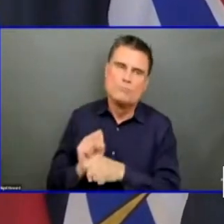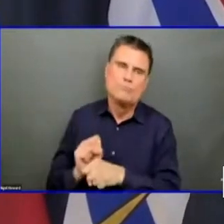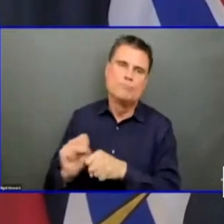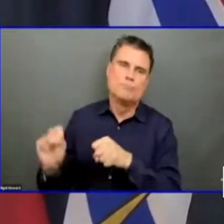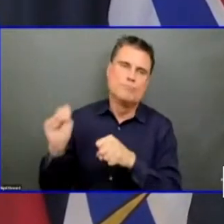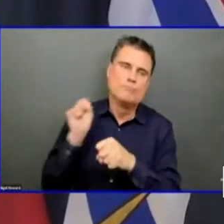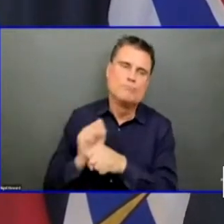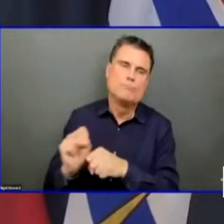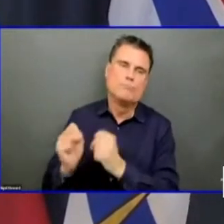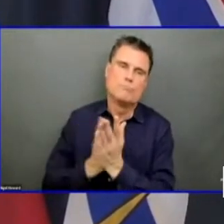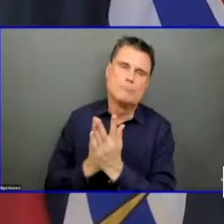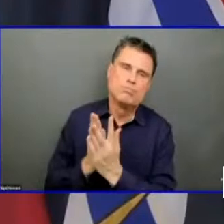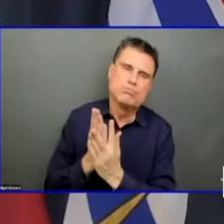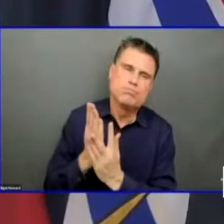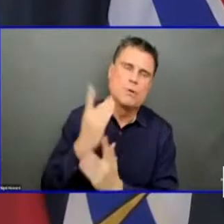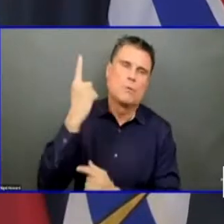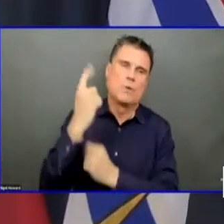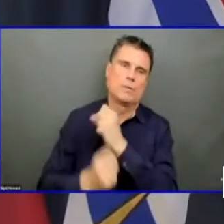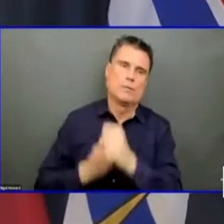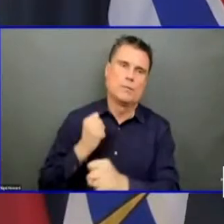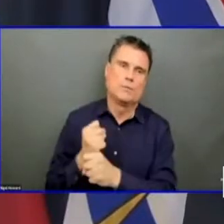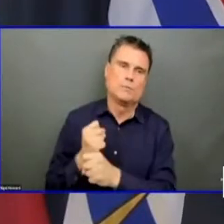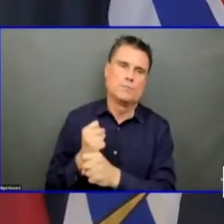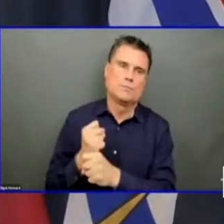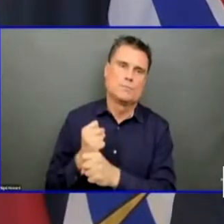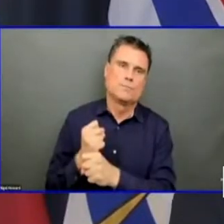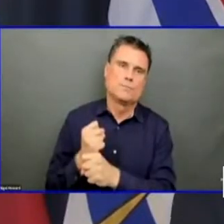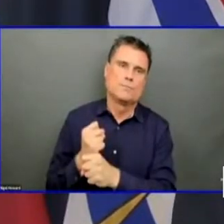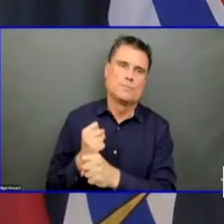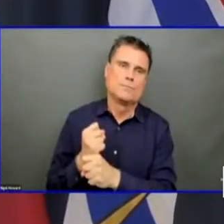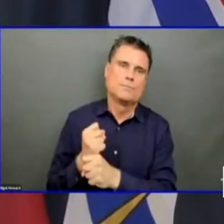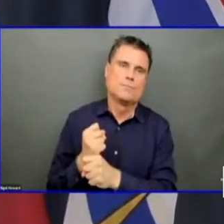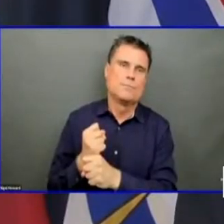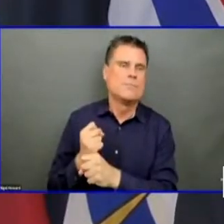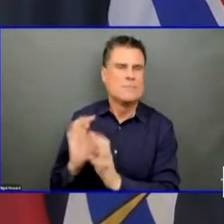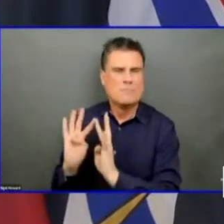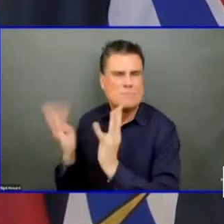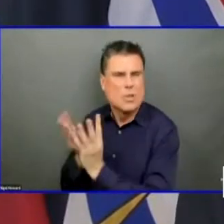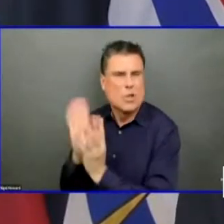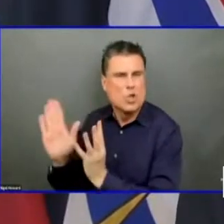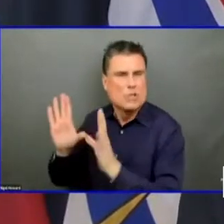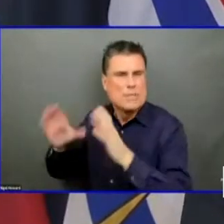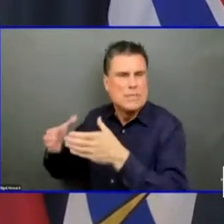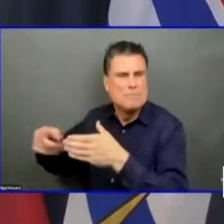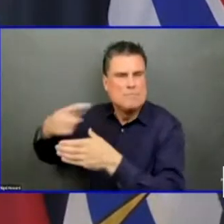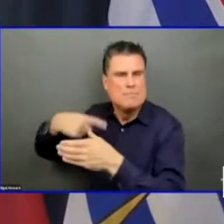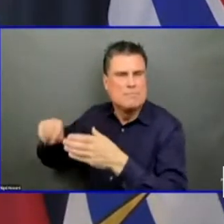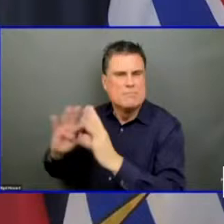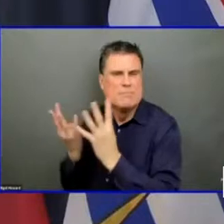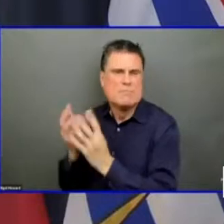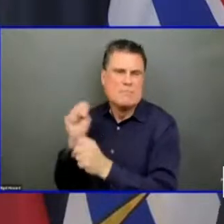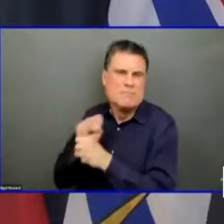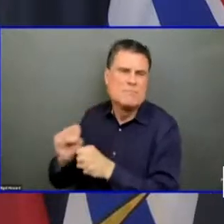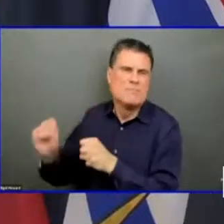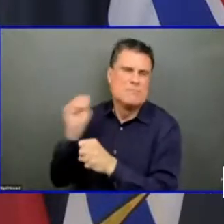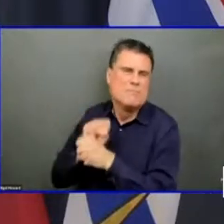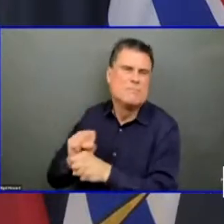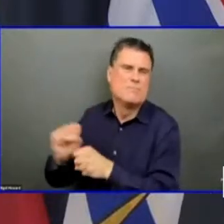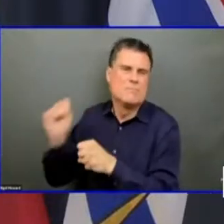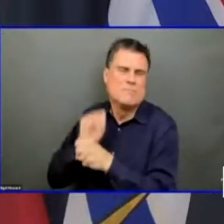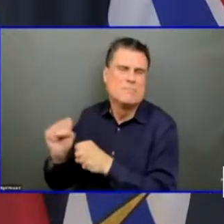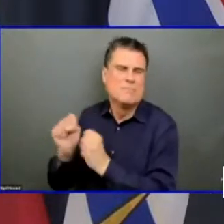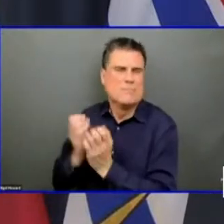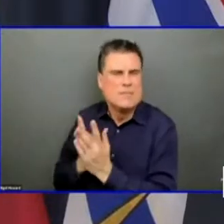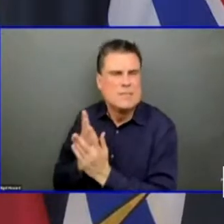外特别是老外特别喜欢社交这个我不像我们华人有一个手机有一个 Internet 就可